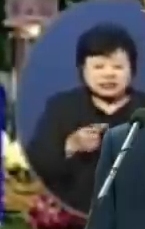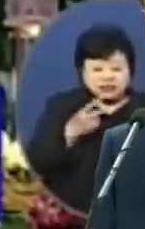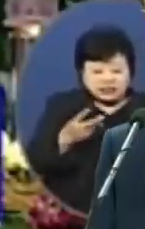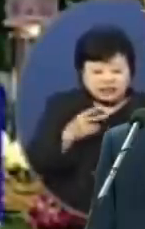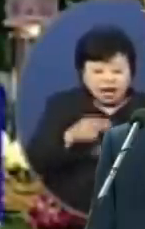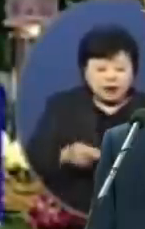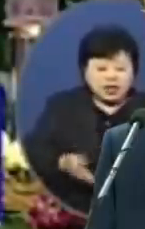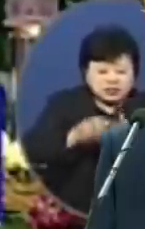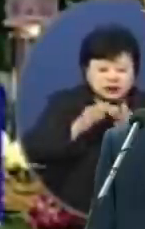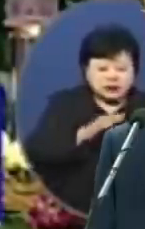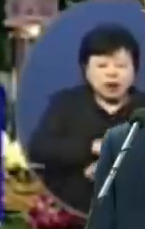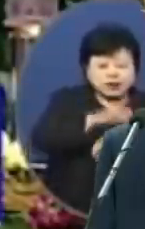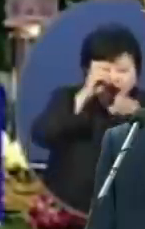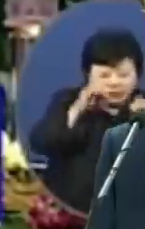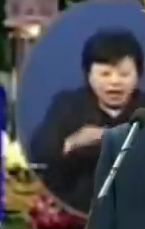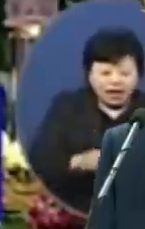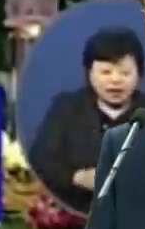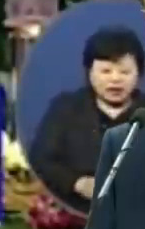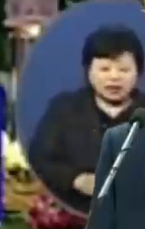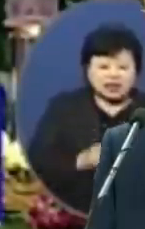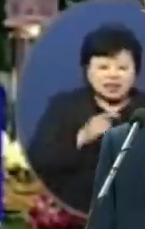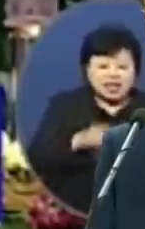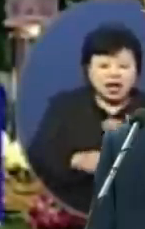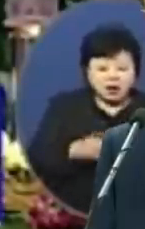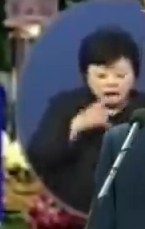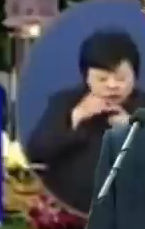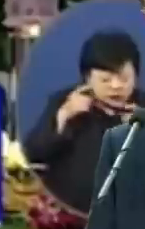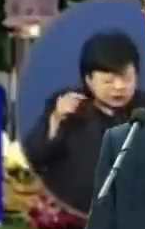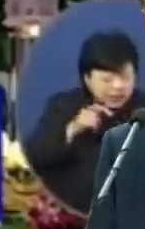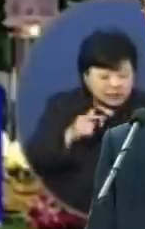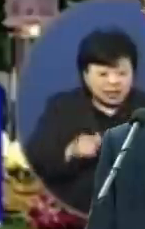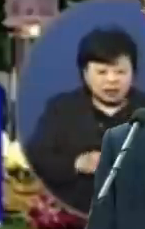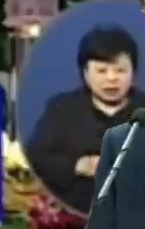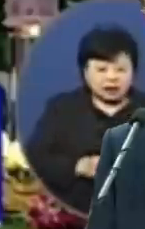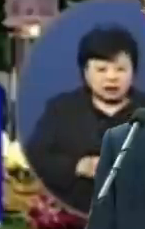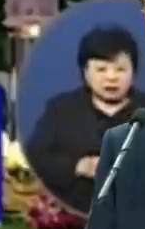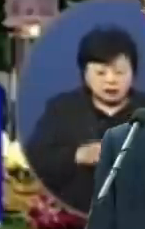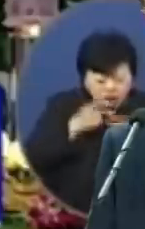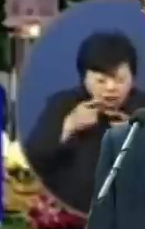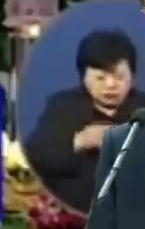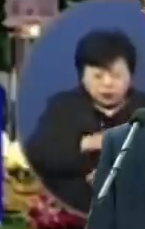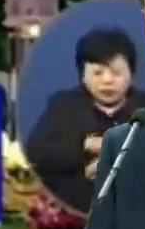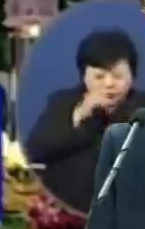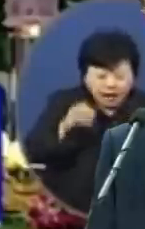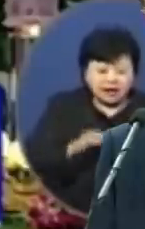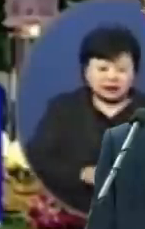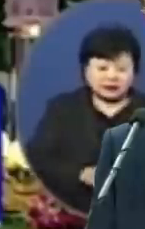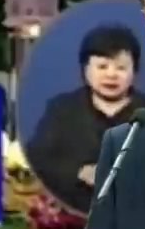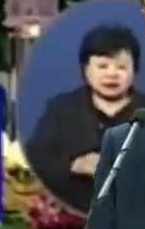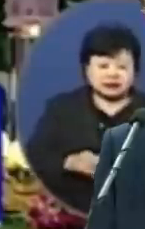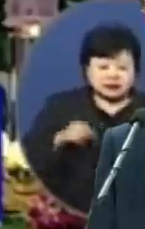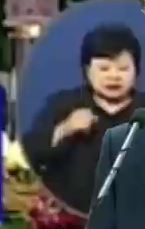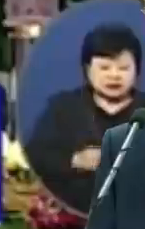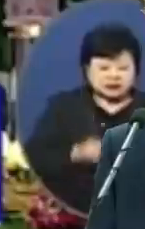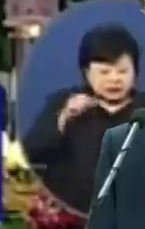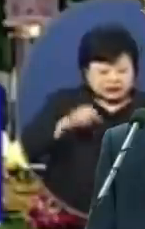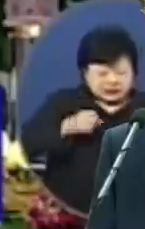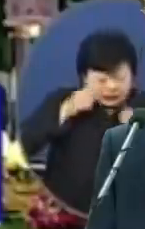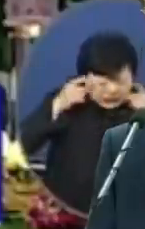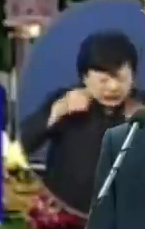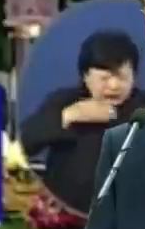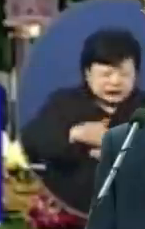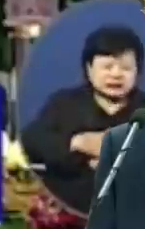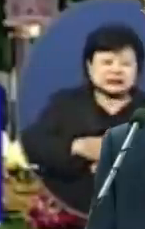자의 수고가 헛되며 야훼께서 성을 지키지 아니하시면 파수꾼의 깨어있음이 헛되도다. 너희가 일찍 일어나고 늦게 누우며 수고의 떡을